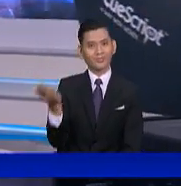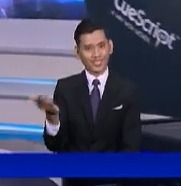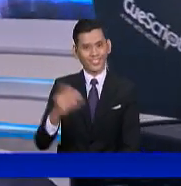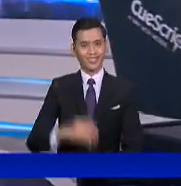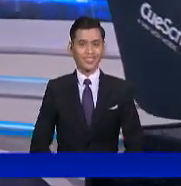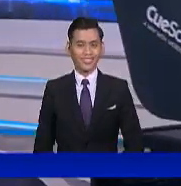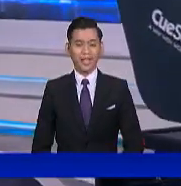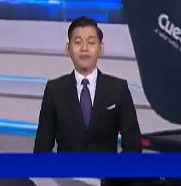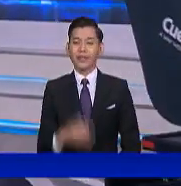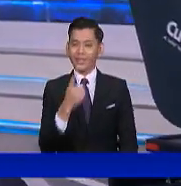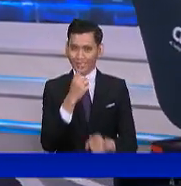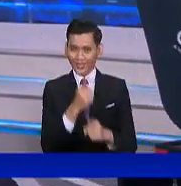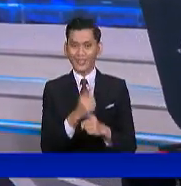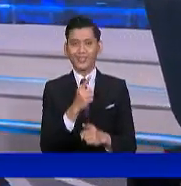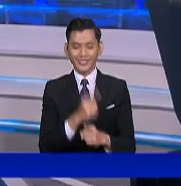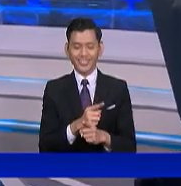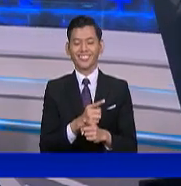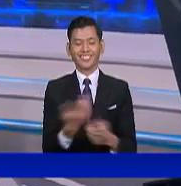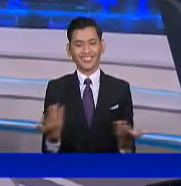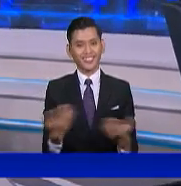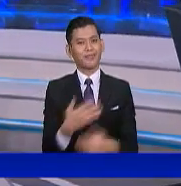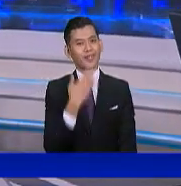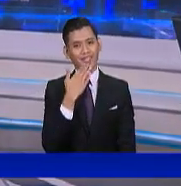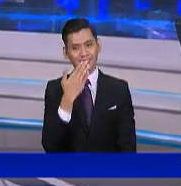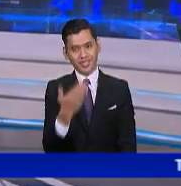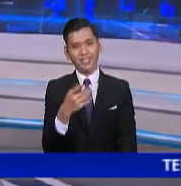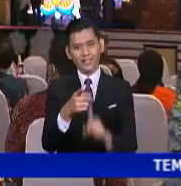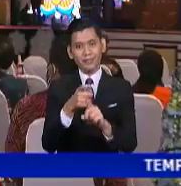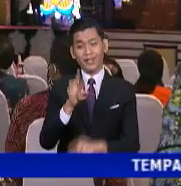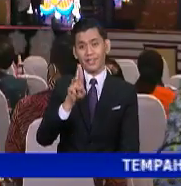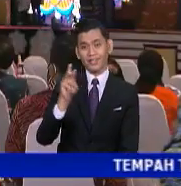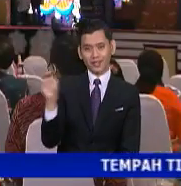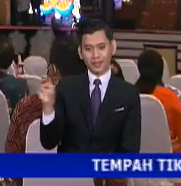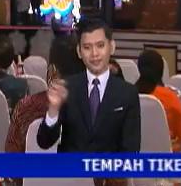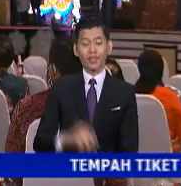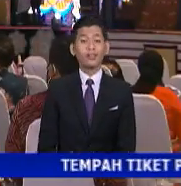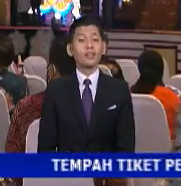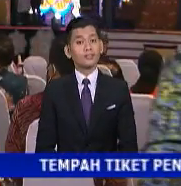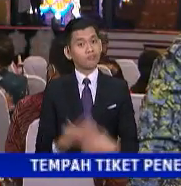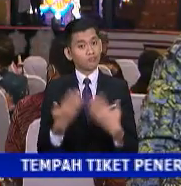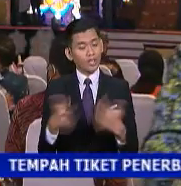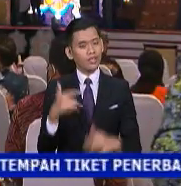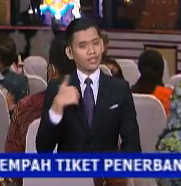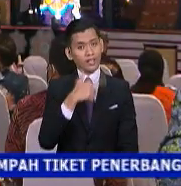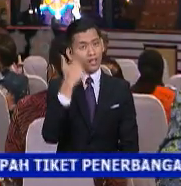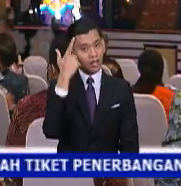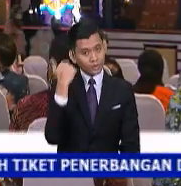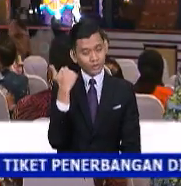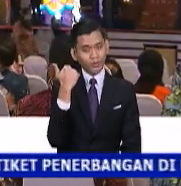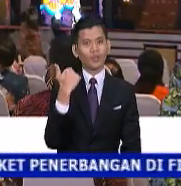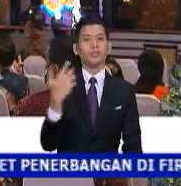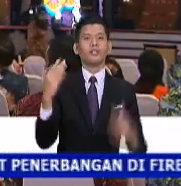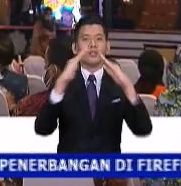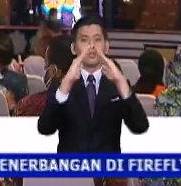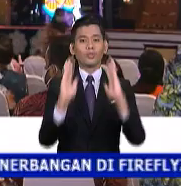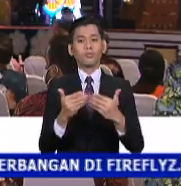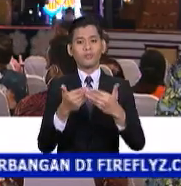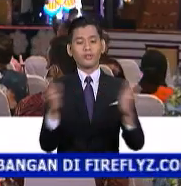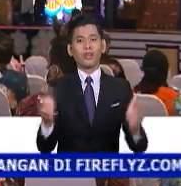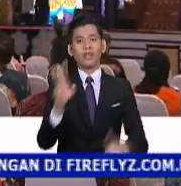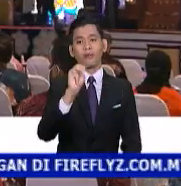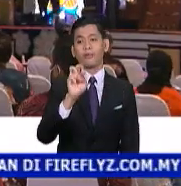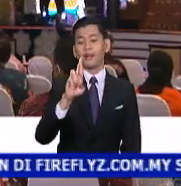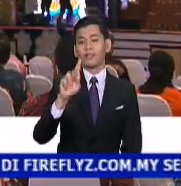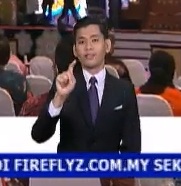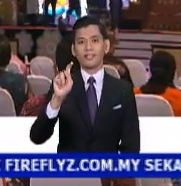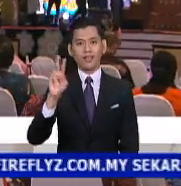tu, Fasil dan juga Fiona di Angkasa Puri. Saudara, seperti yang kita sedia maklum, Majlis Rumah Terbuka Malaysia ataupun